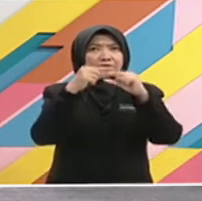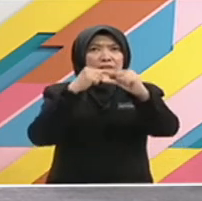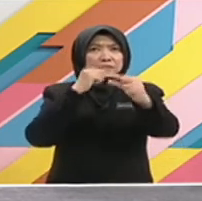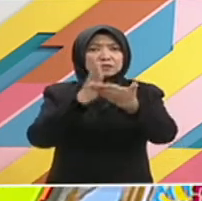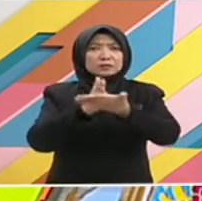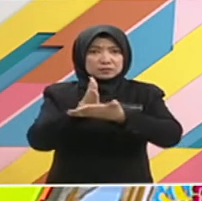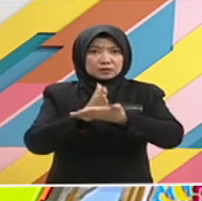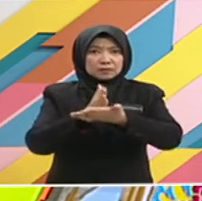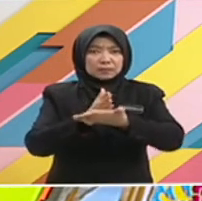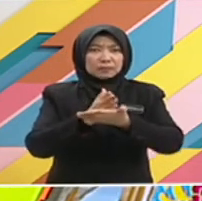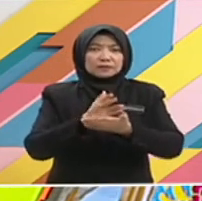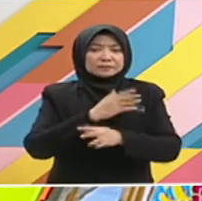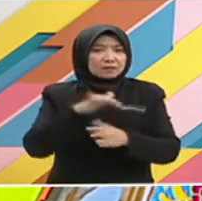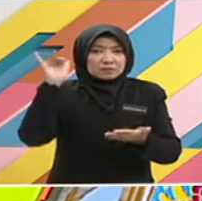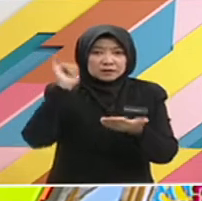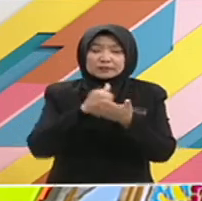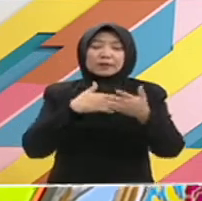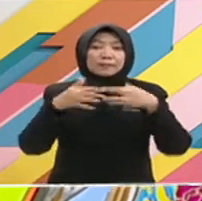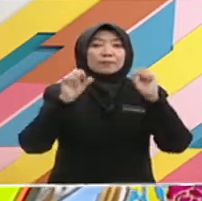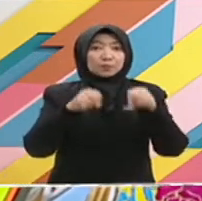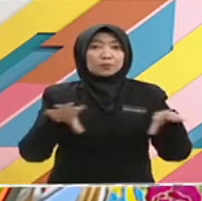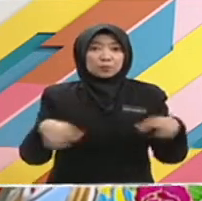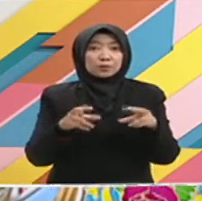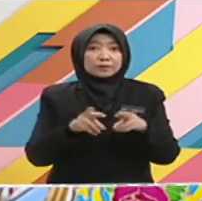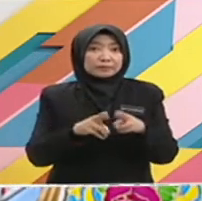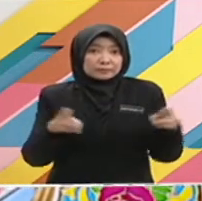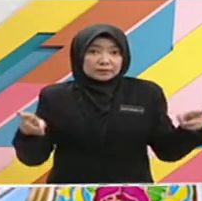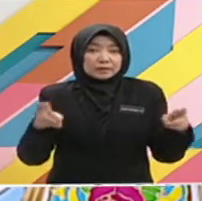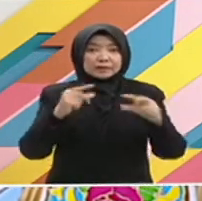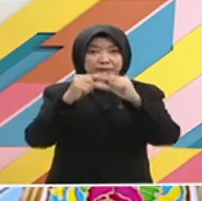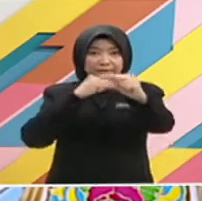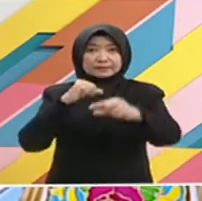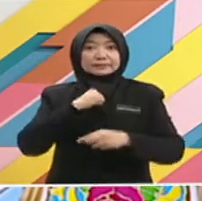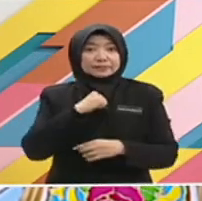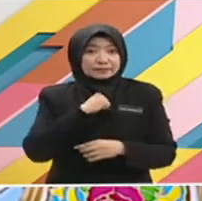tak yakin, boleh saja garis. Garis. Ya. Boleh saja garis. Baik.